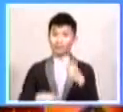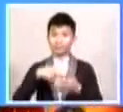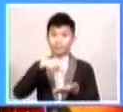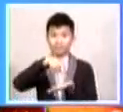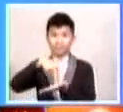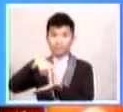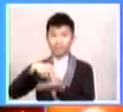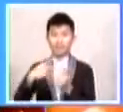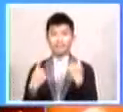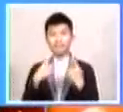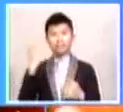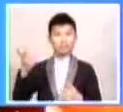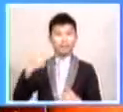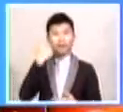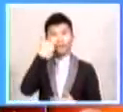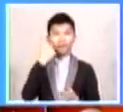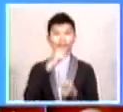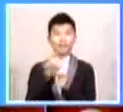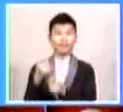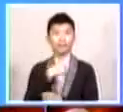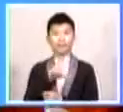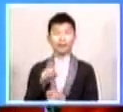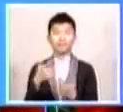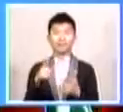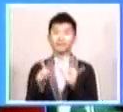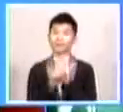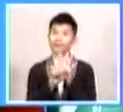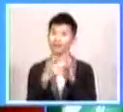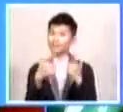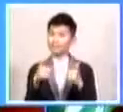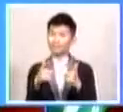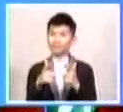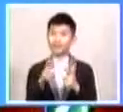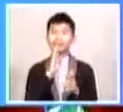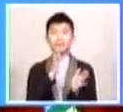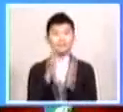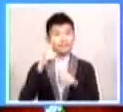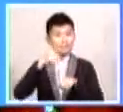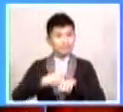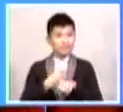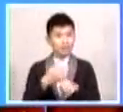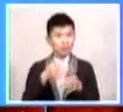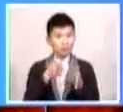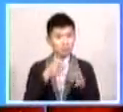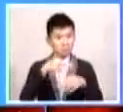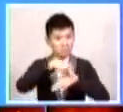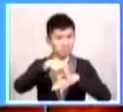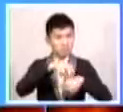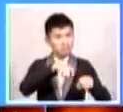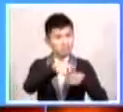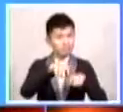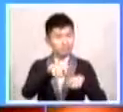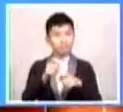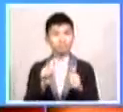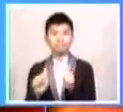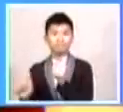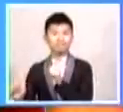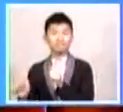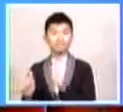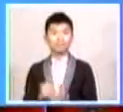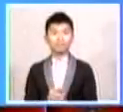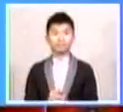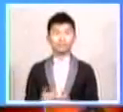比口才，也不是比表演，而是比理性、比路线、比未来的规划，是